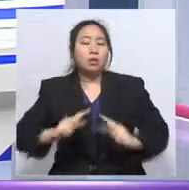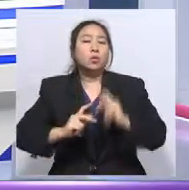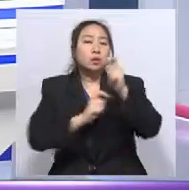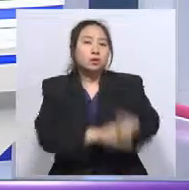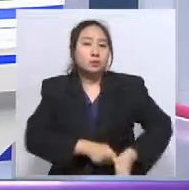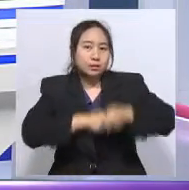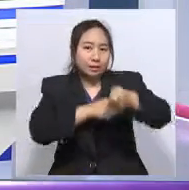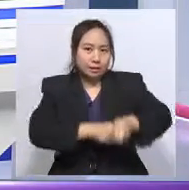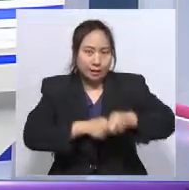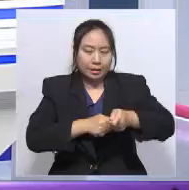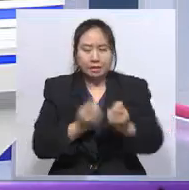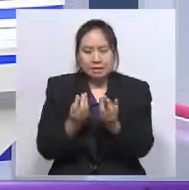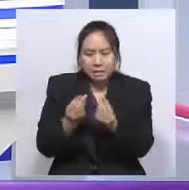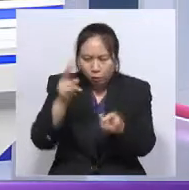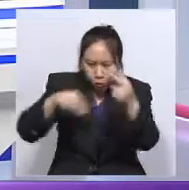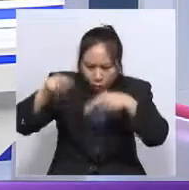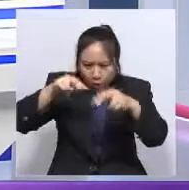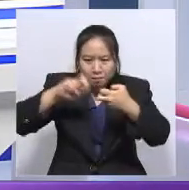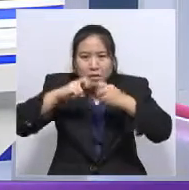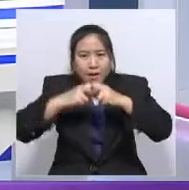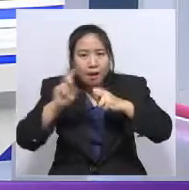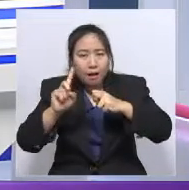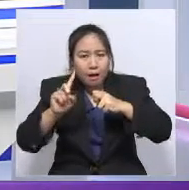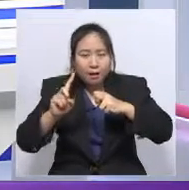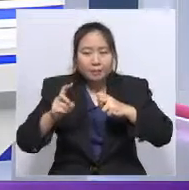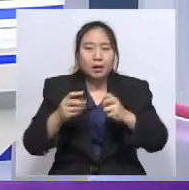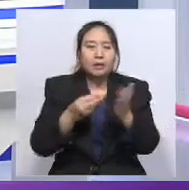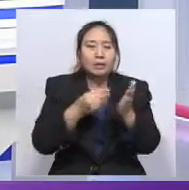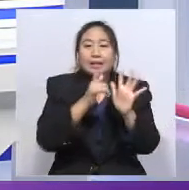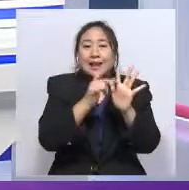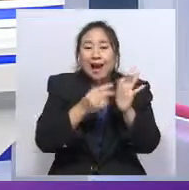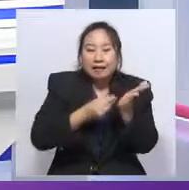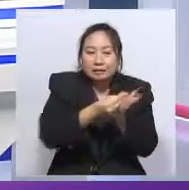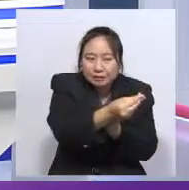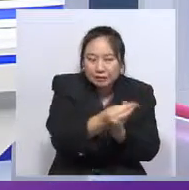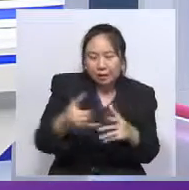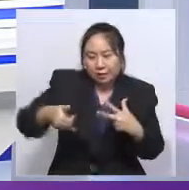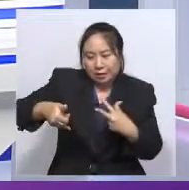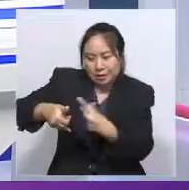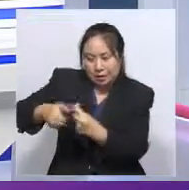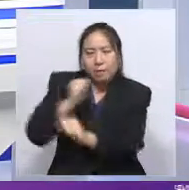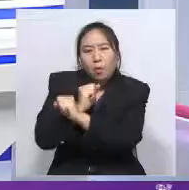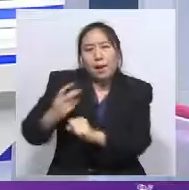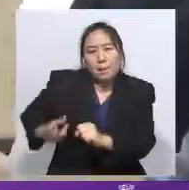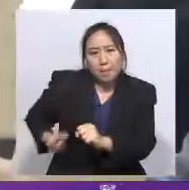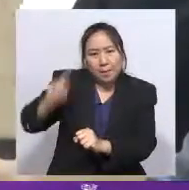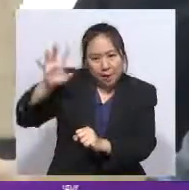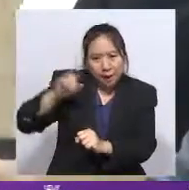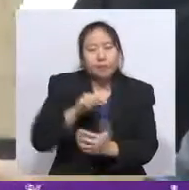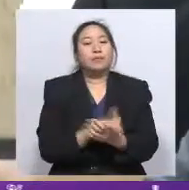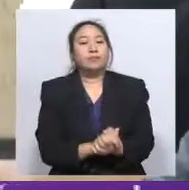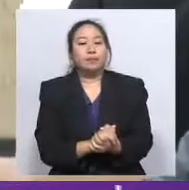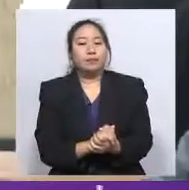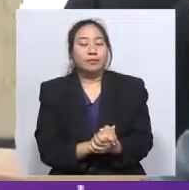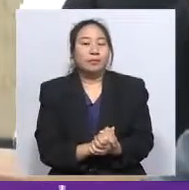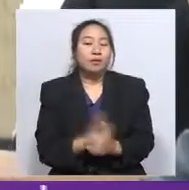ตรและสหกรณ์ได้เร่งให้ตรวจสอบกรณีปัญหาการจัดซื้อวัคซีนป้องกันโรคพิษสุนัขบ้าโดยด่วนค่ะนายก